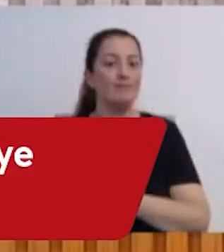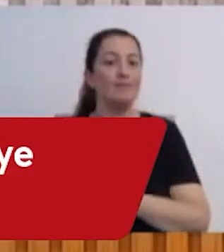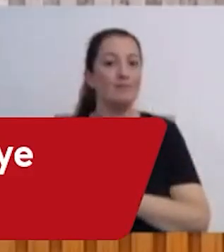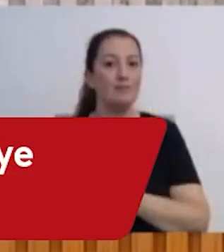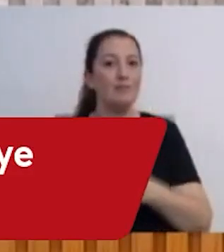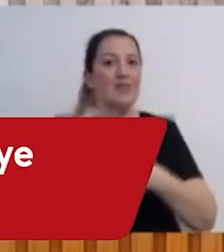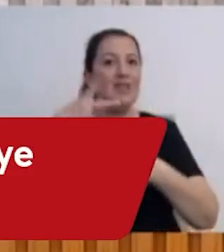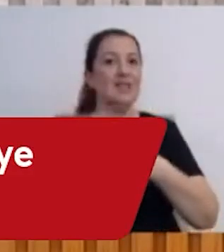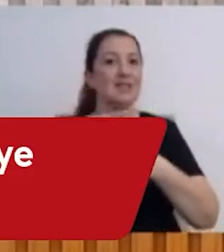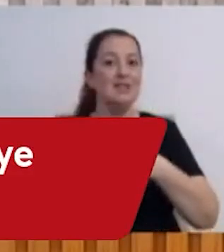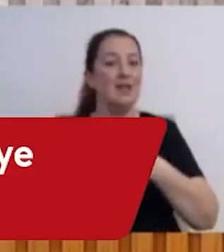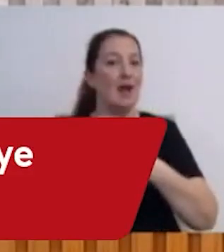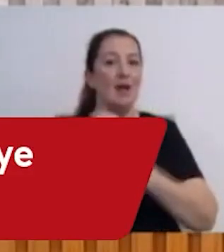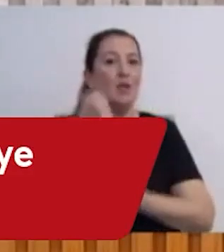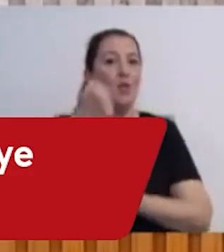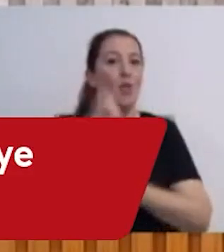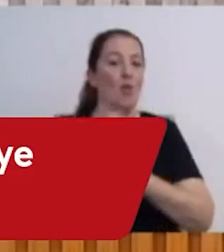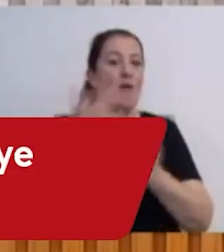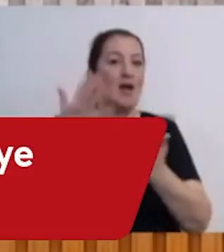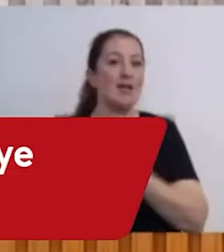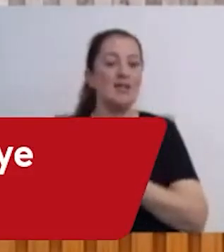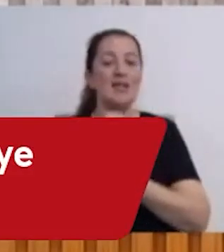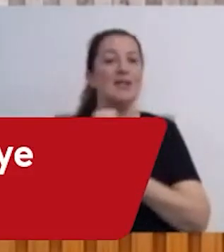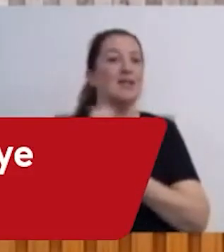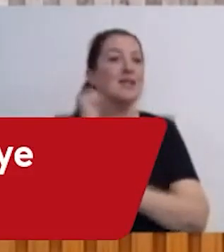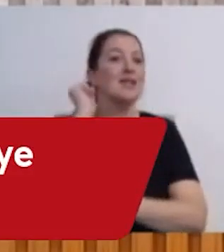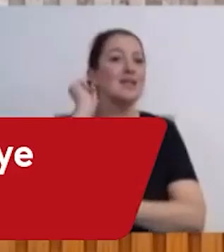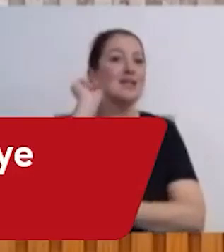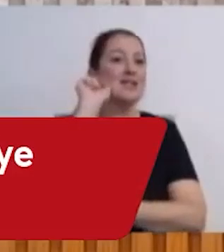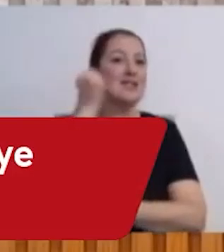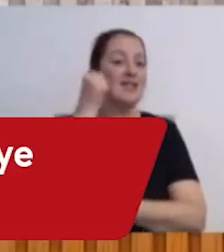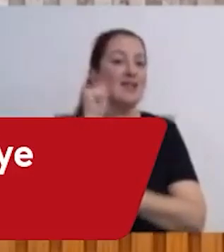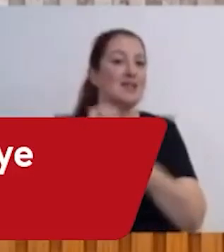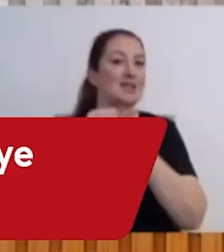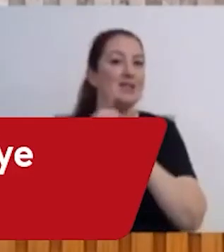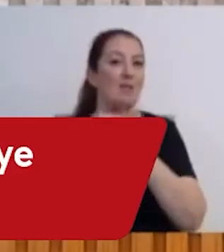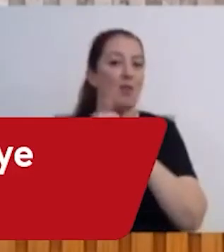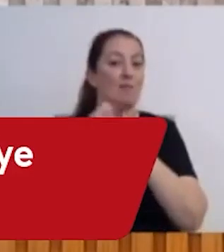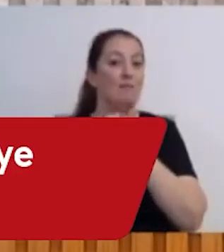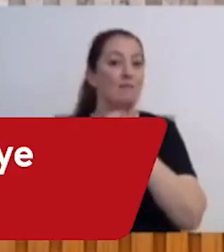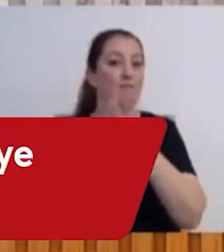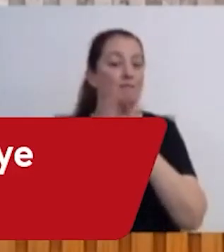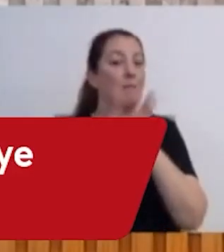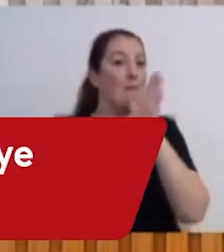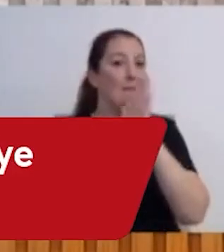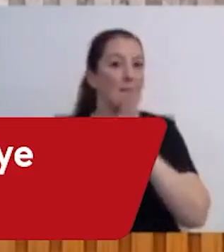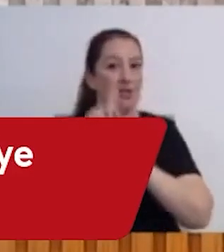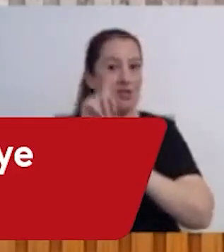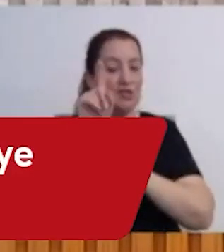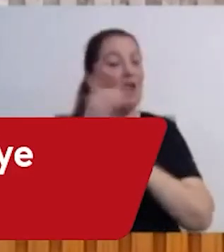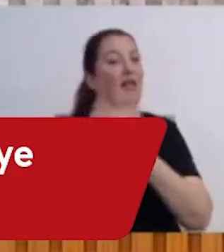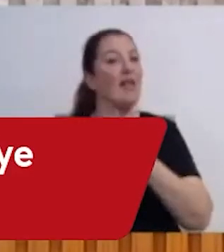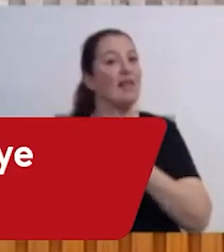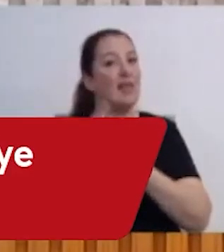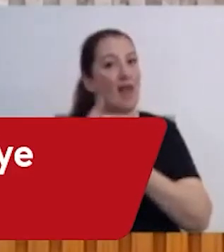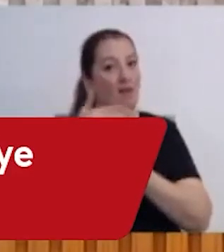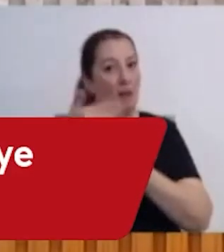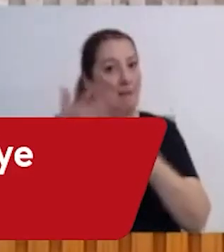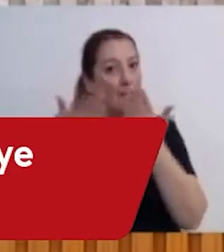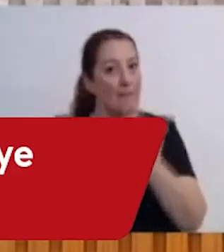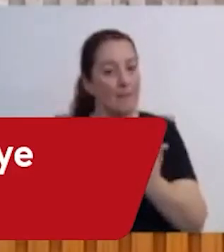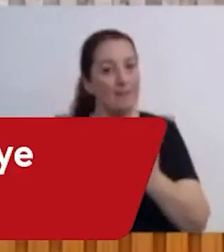Ziraat kupasını kazanan Sivas sporumuzu tebrik ediyorum. Başarılarının devamını